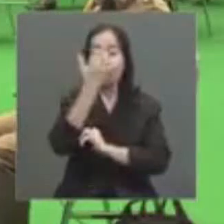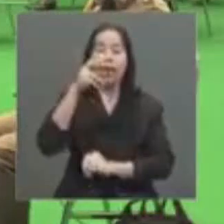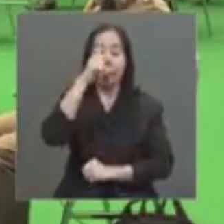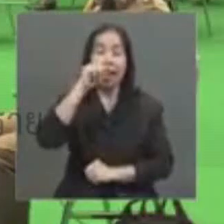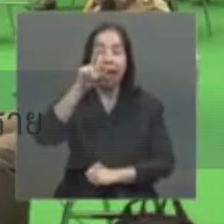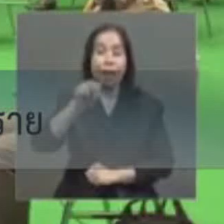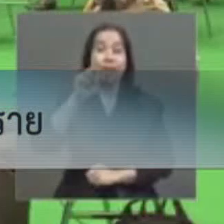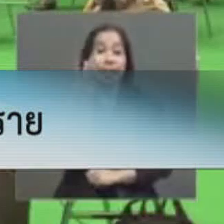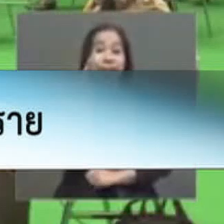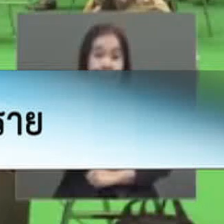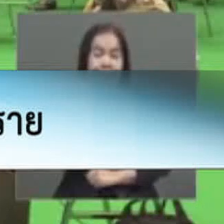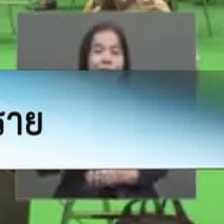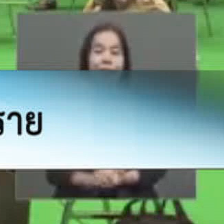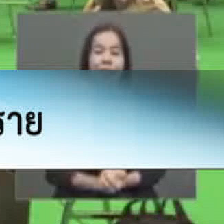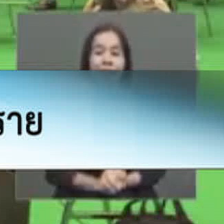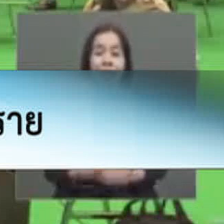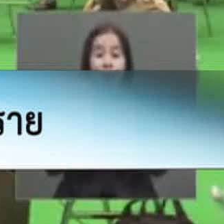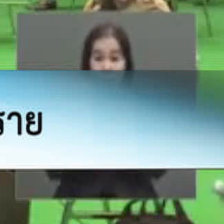หรือว่าสปขนะคะได้แถลงว่าภาพรวมของสถานการณ์คอวี19